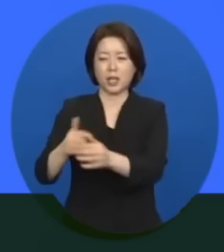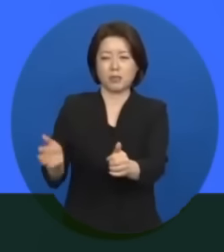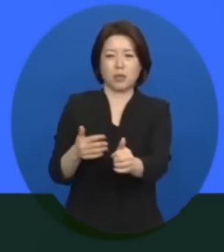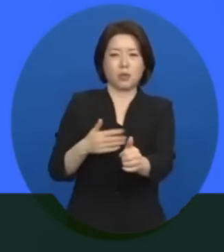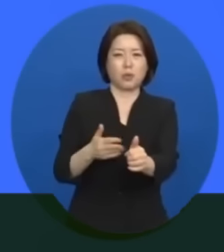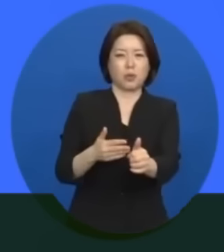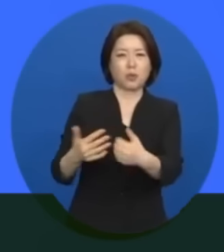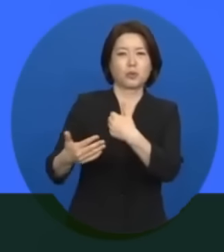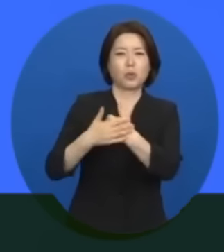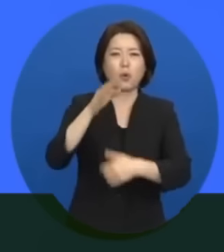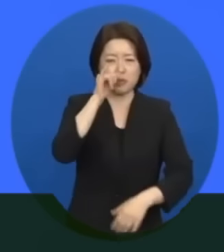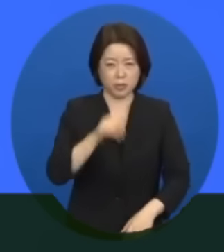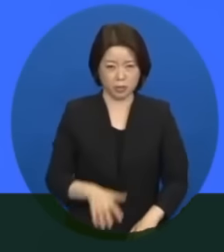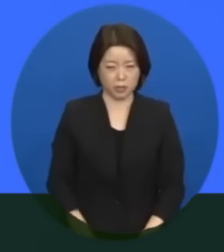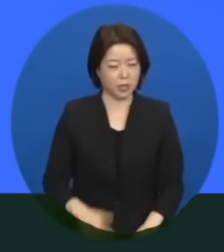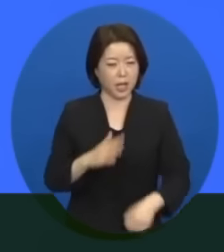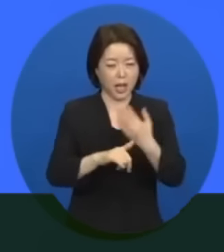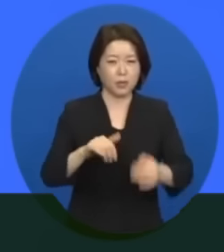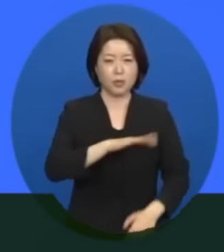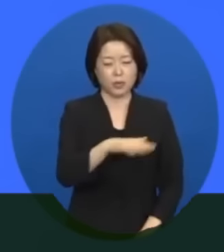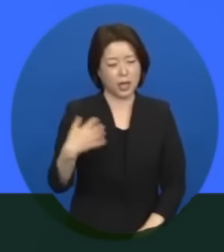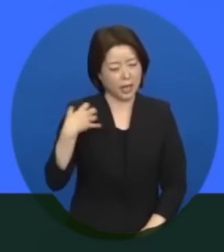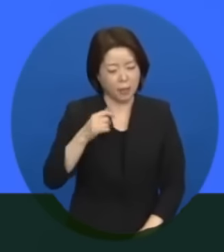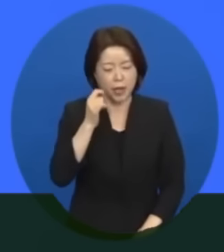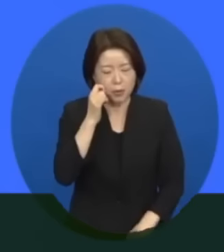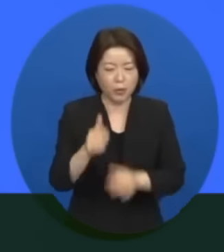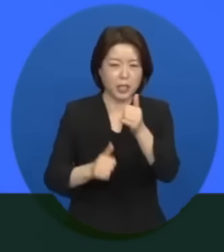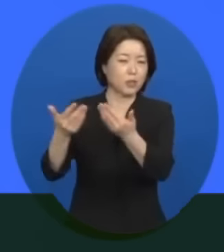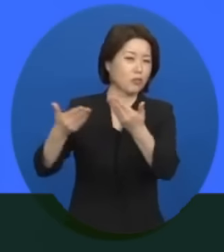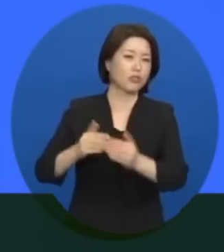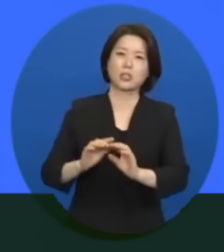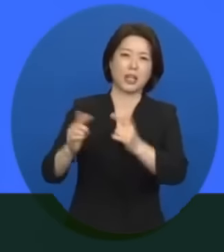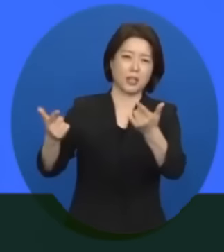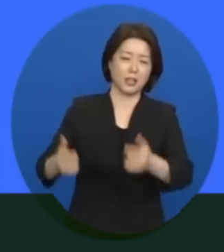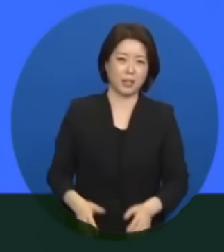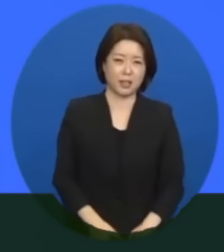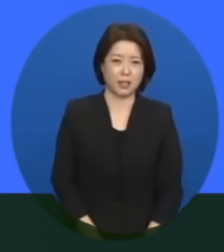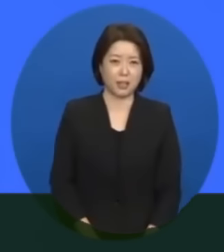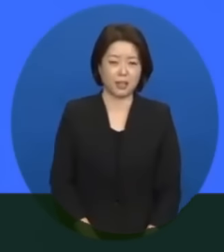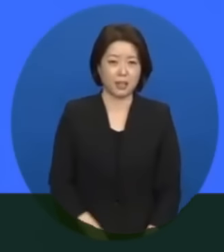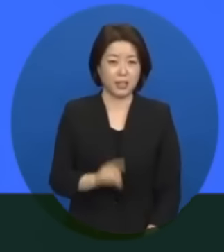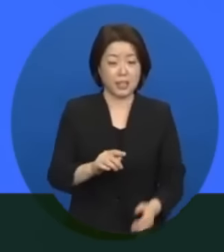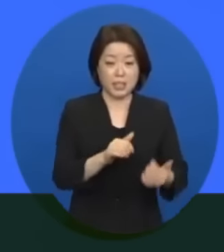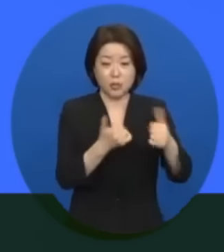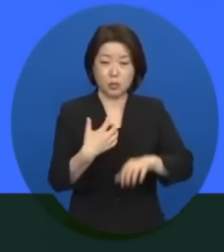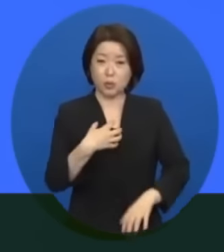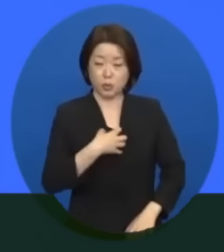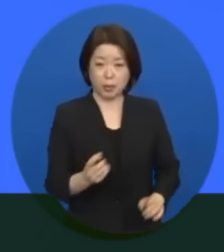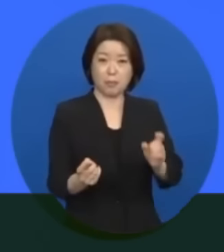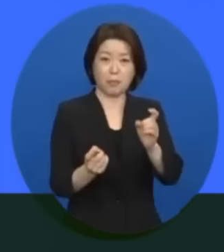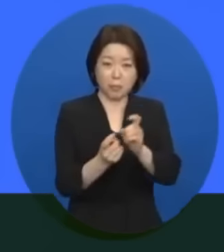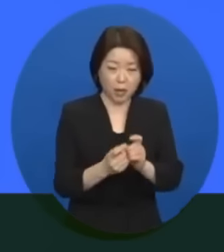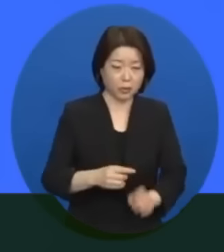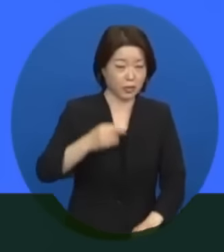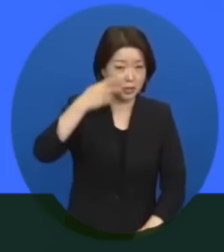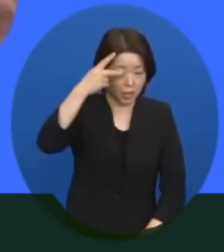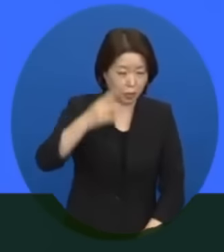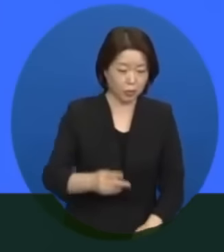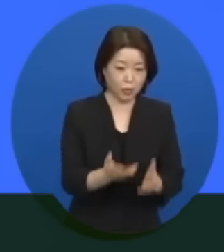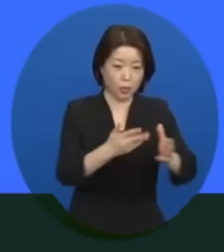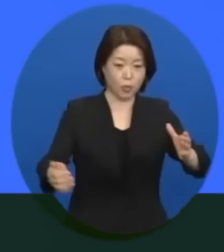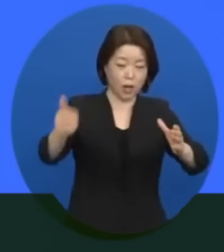감당치 못할 시험을 주신 분이 아니라고 하는 거예요 제자들이 결국이 죽을 위기에 있었던 사월을 광주리에 담아서 성벽에